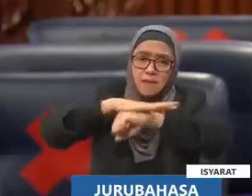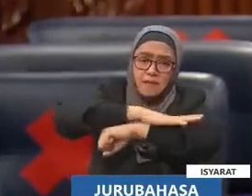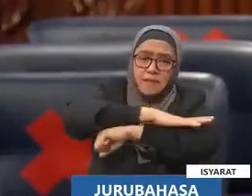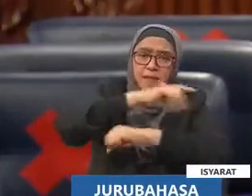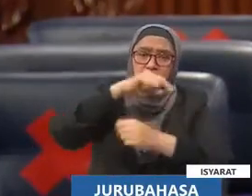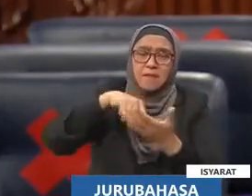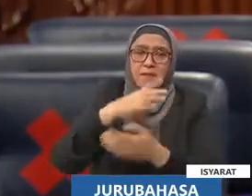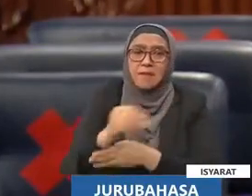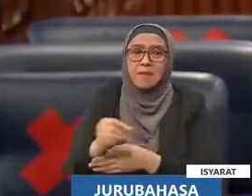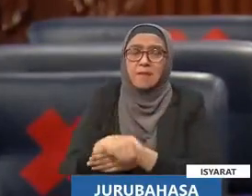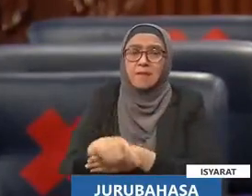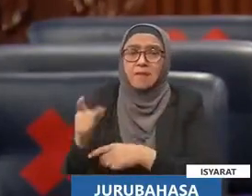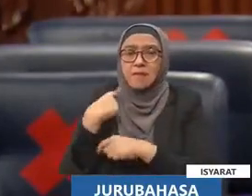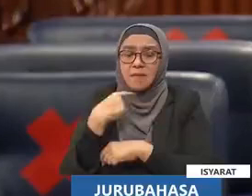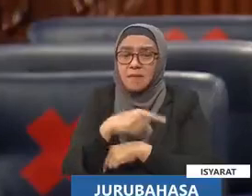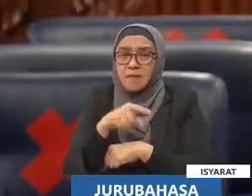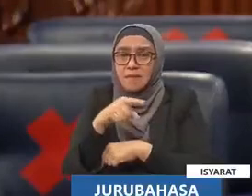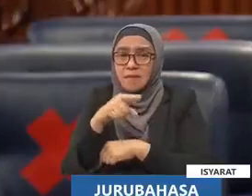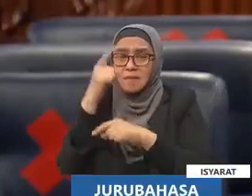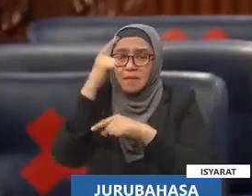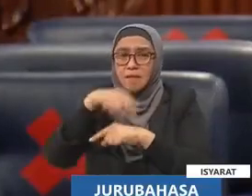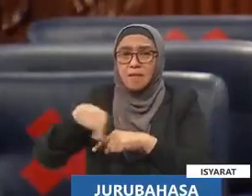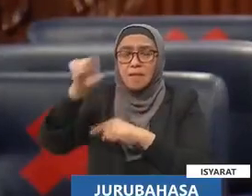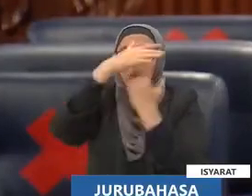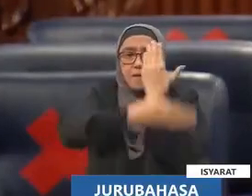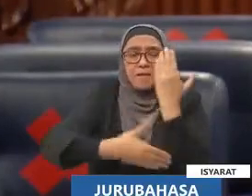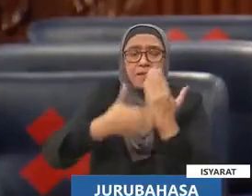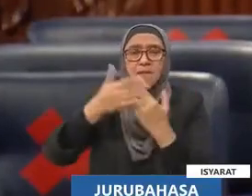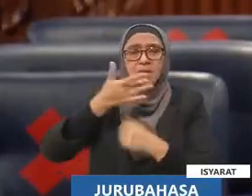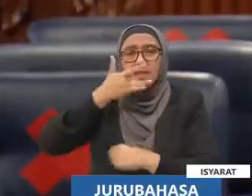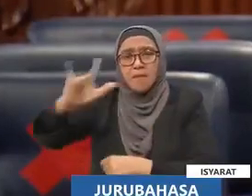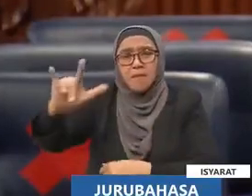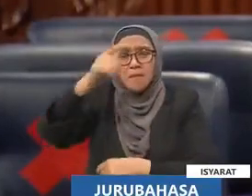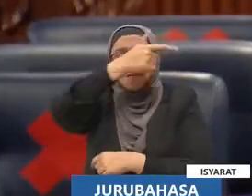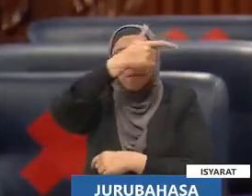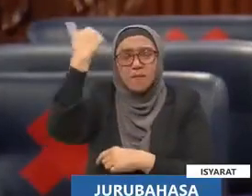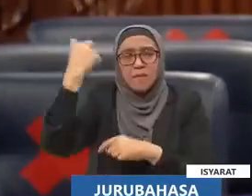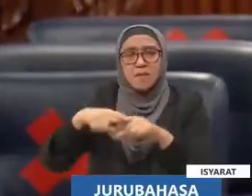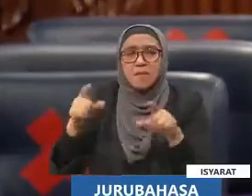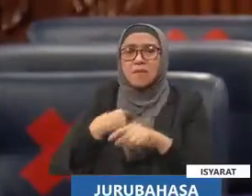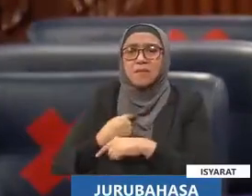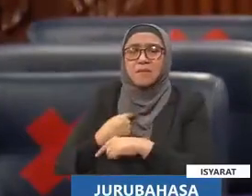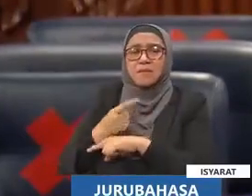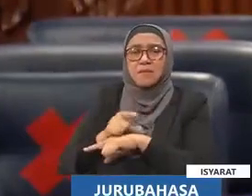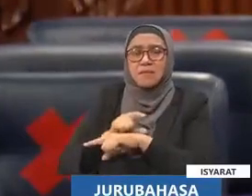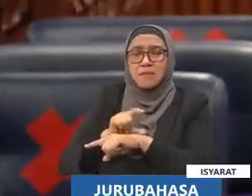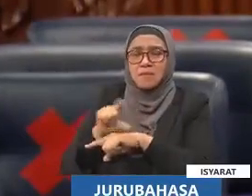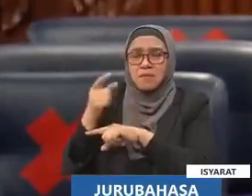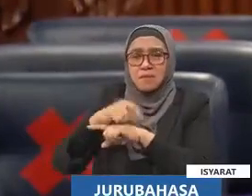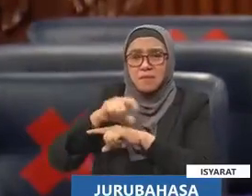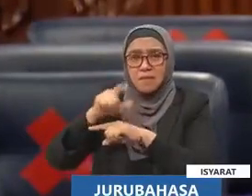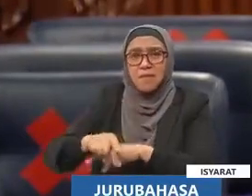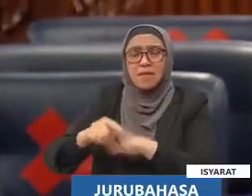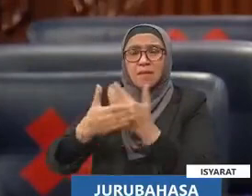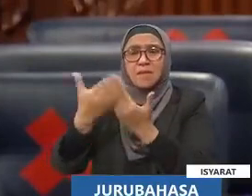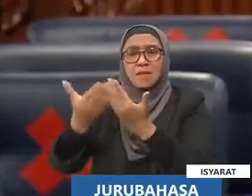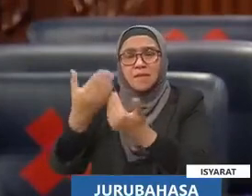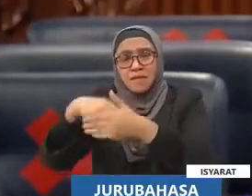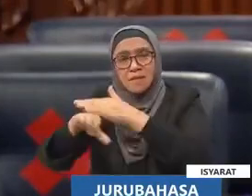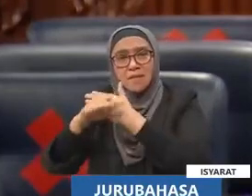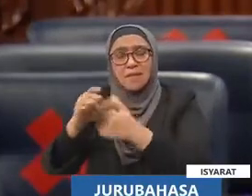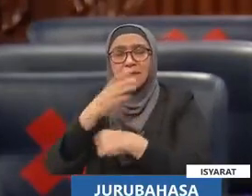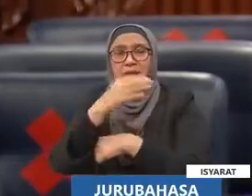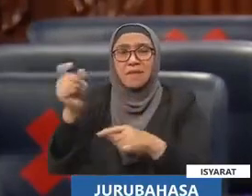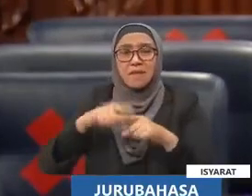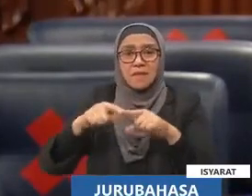atau akses yang lebih muda kVA smith.net ini kerajaan rakyat dari daerah lain kisah terpaksa melakukan perjalanan